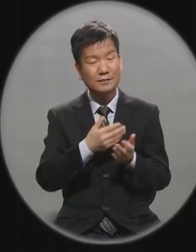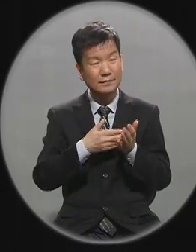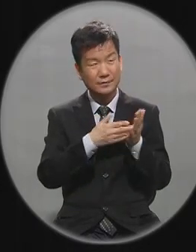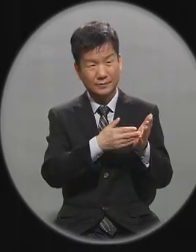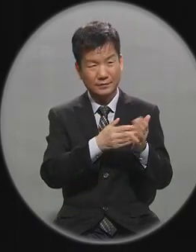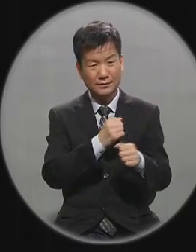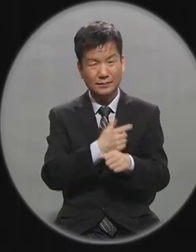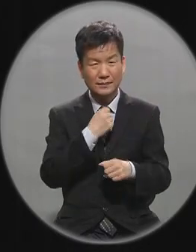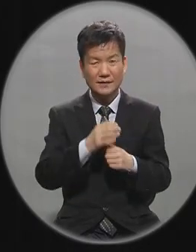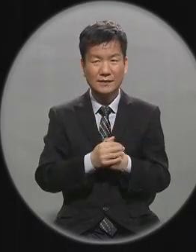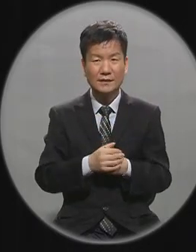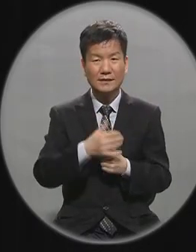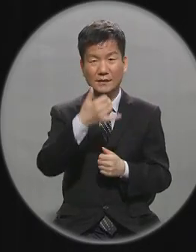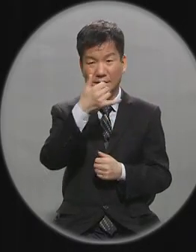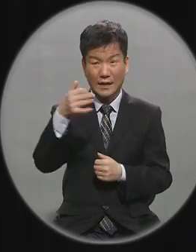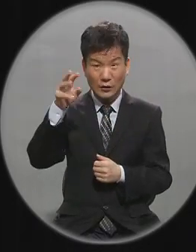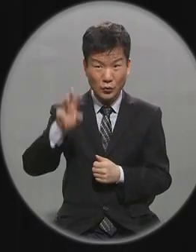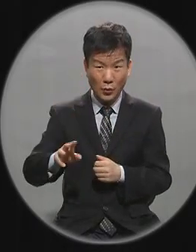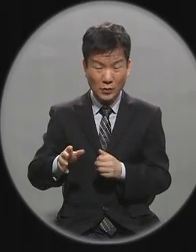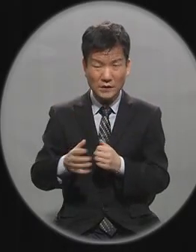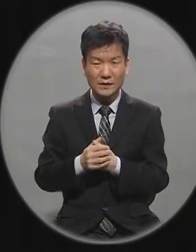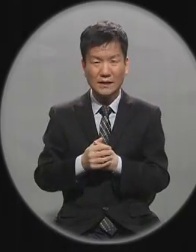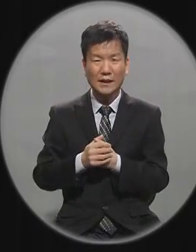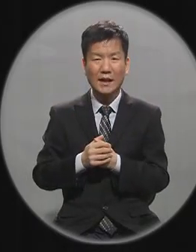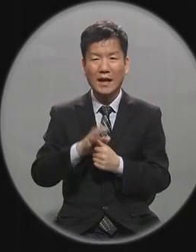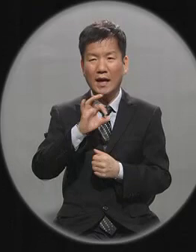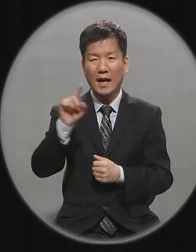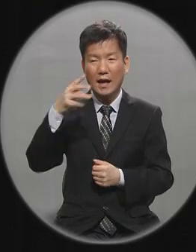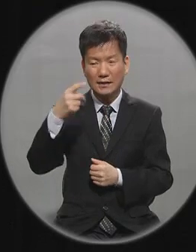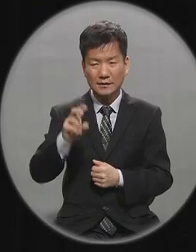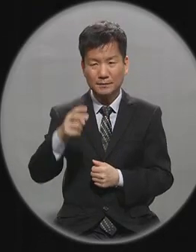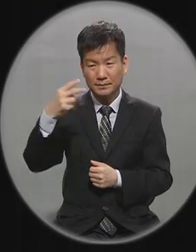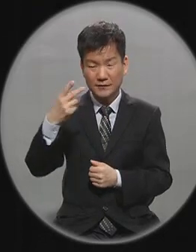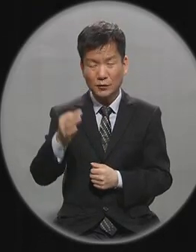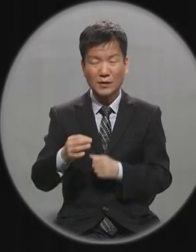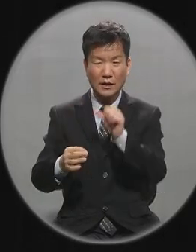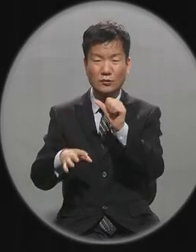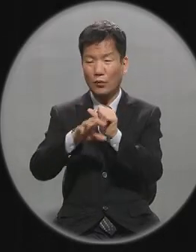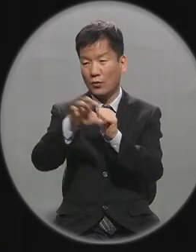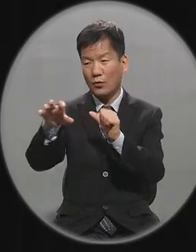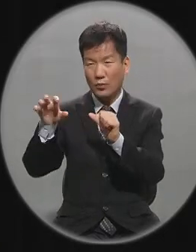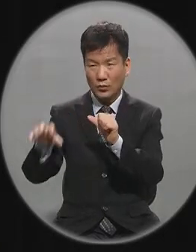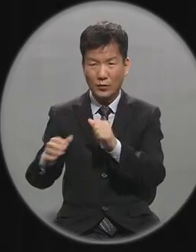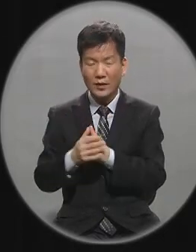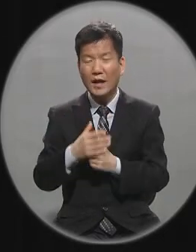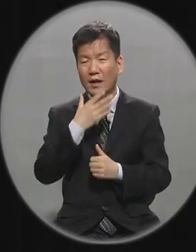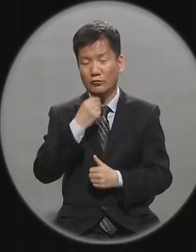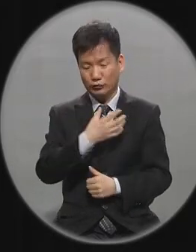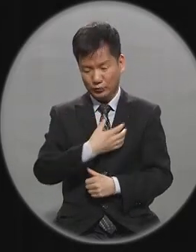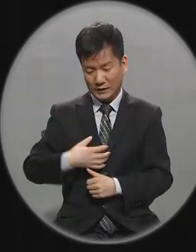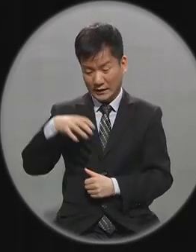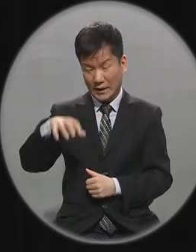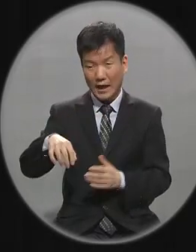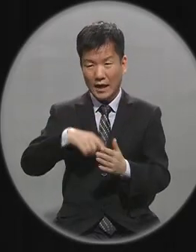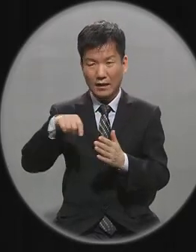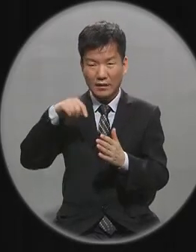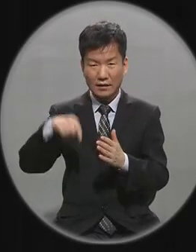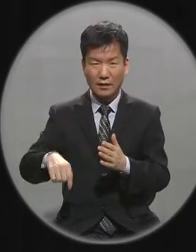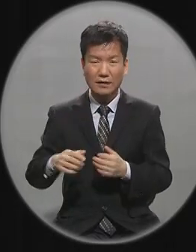하는 겁니다. 세종시의 경우에는 아름동이라든지 한 5개 동에서 행정복지센터